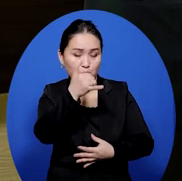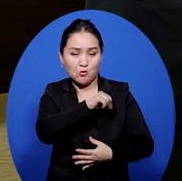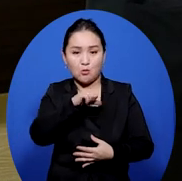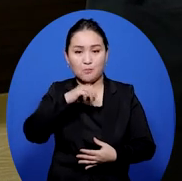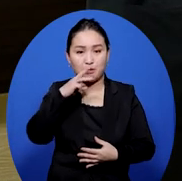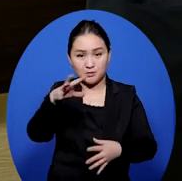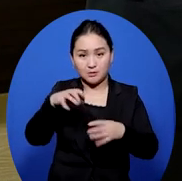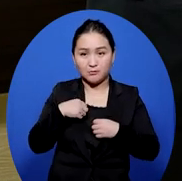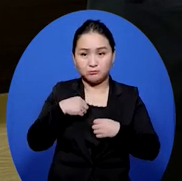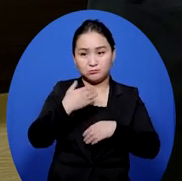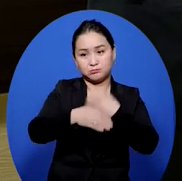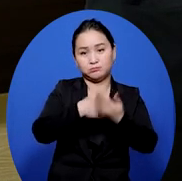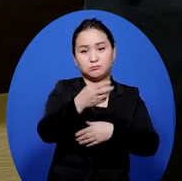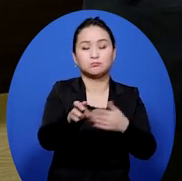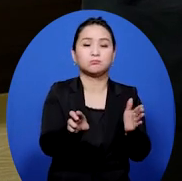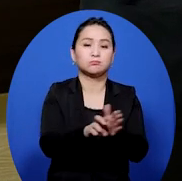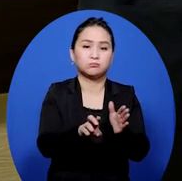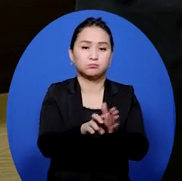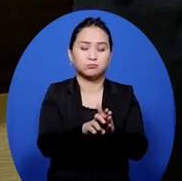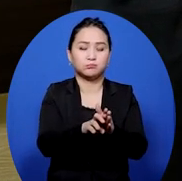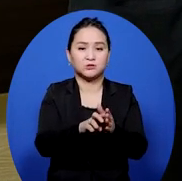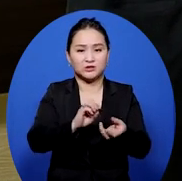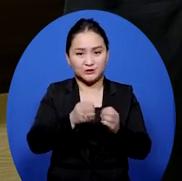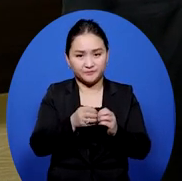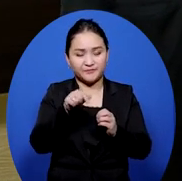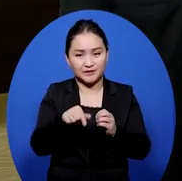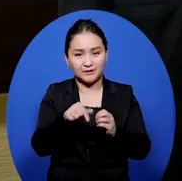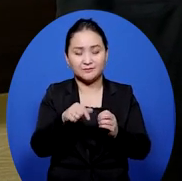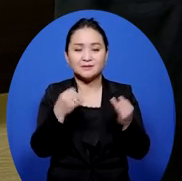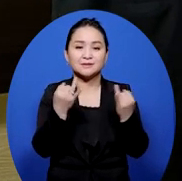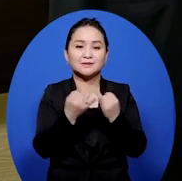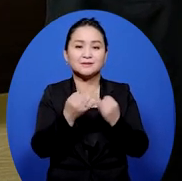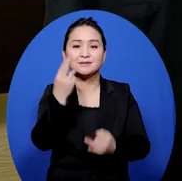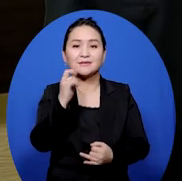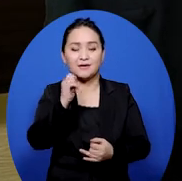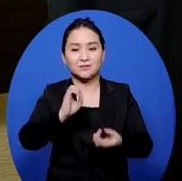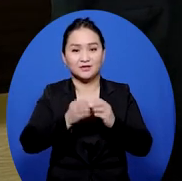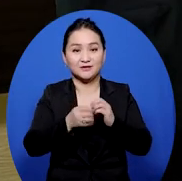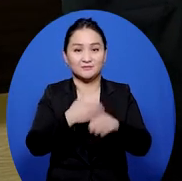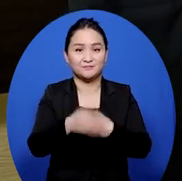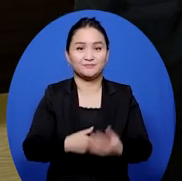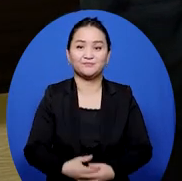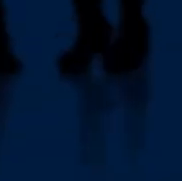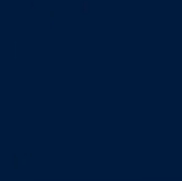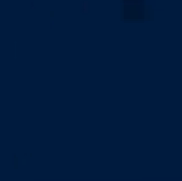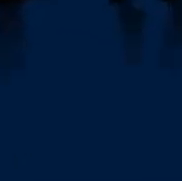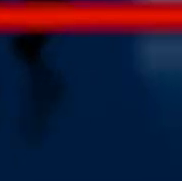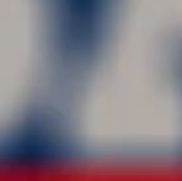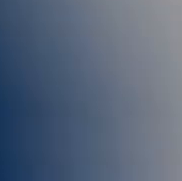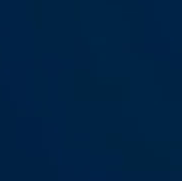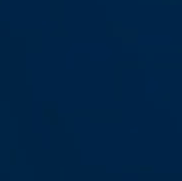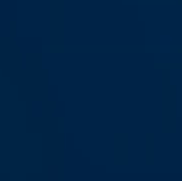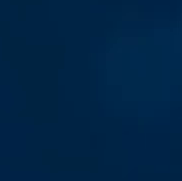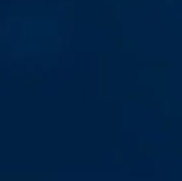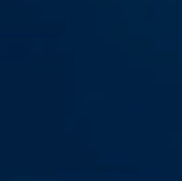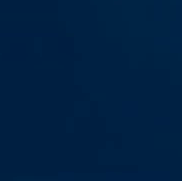дугаараар өөрөө холбогдоод өөрөө мэдээлэл авах явах болон зөвлөл бүрдүүлэх төлөө бид бас ийм одоо цахимжилт ийм хийгээ явуучи.